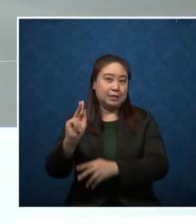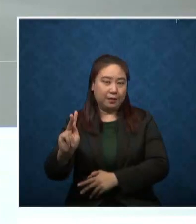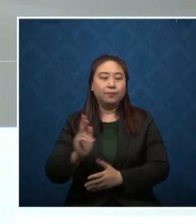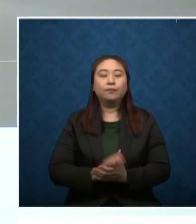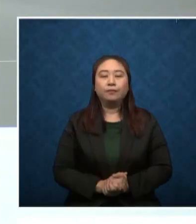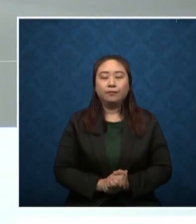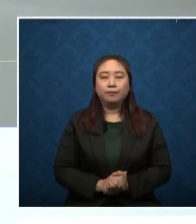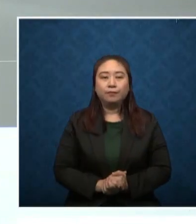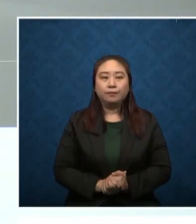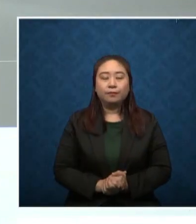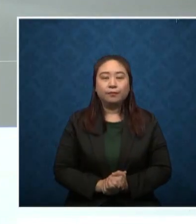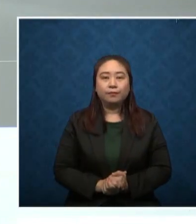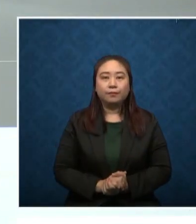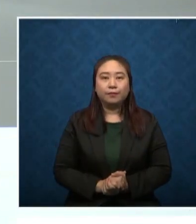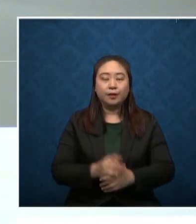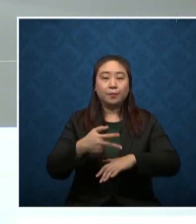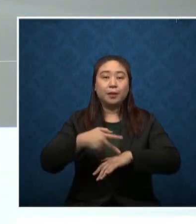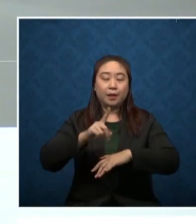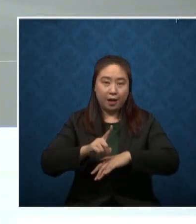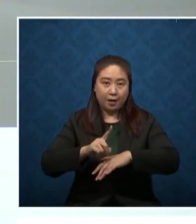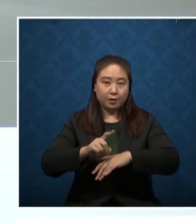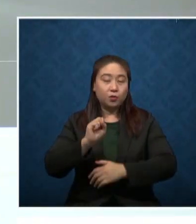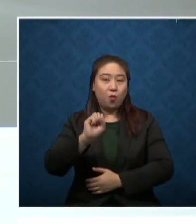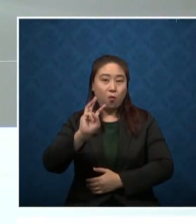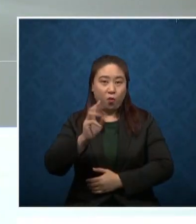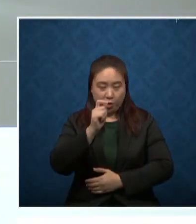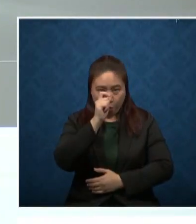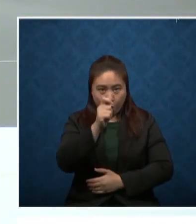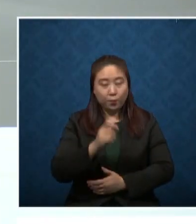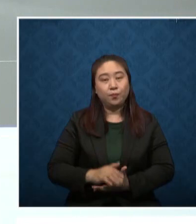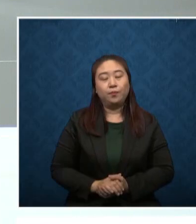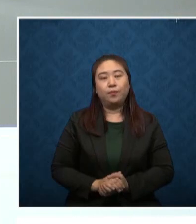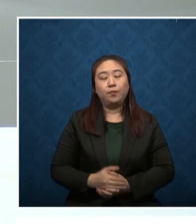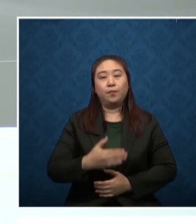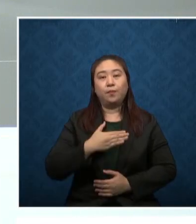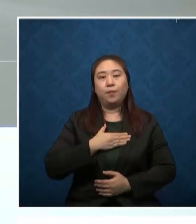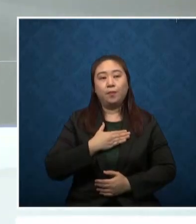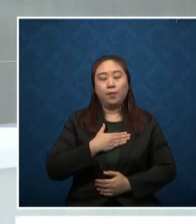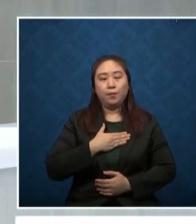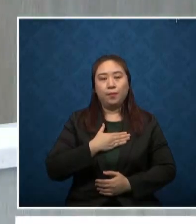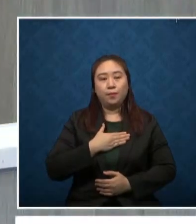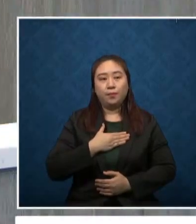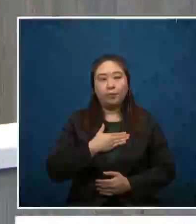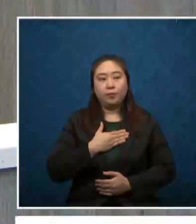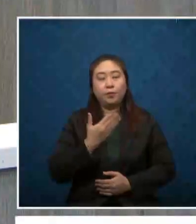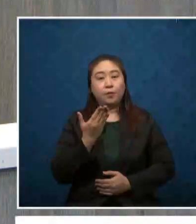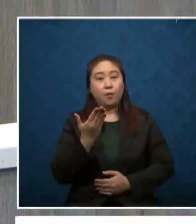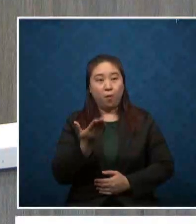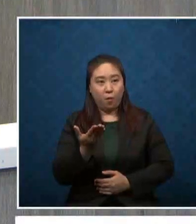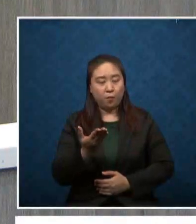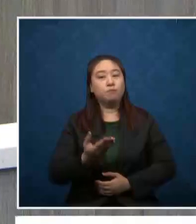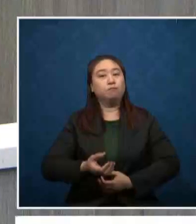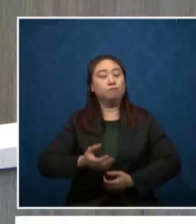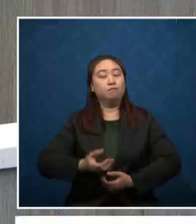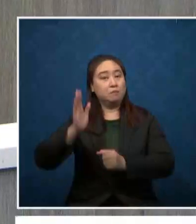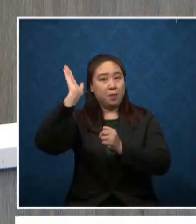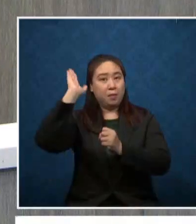ขอริญท่พระทาณ วุธิษภาสที่ขอรบกระผม ไรศิตตานติศรินะครับขอนุญาตแดงคามคิ